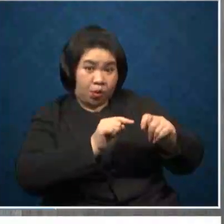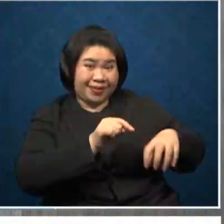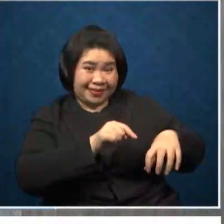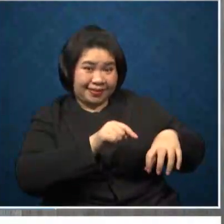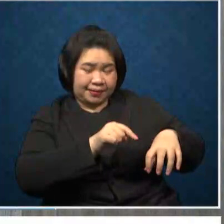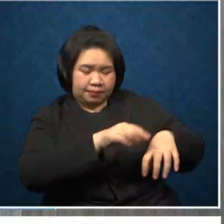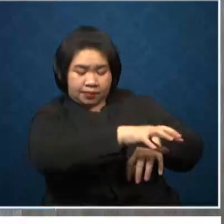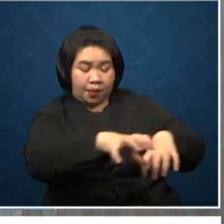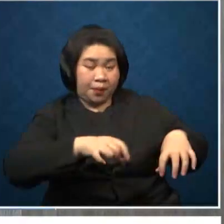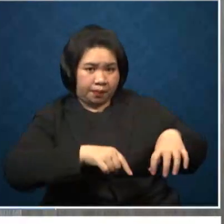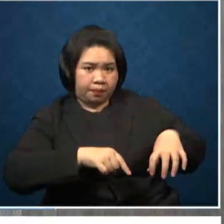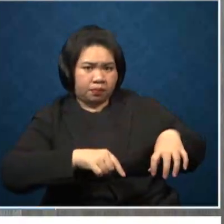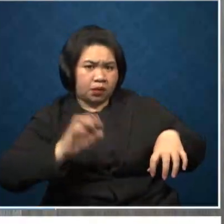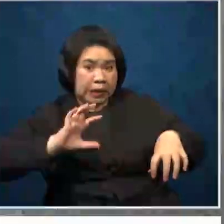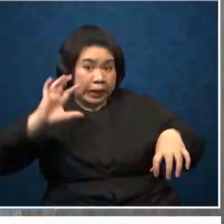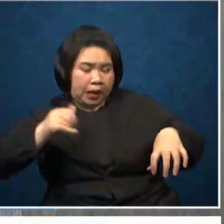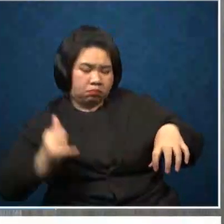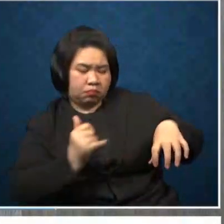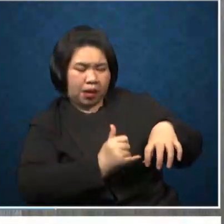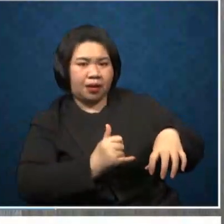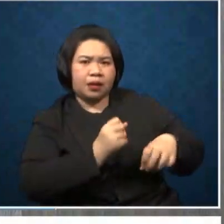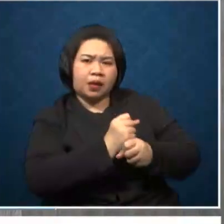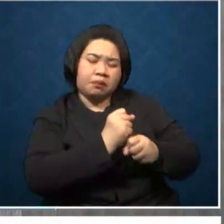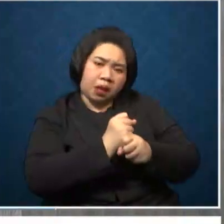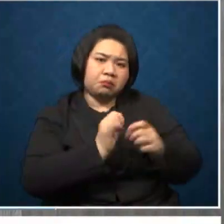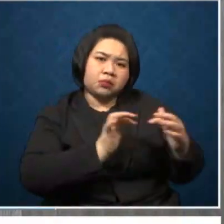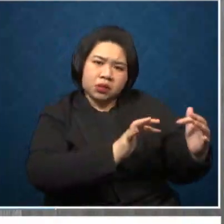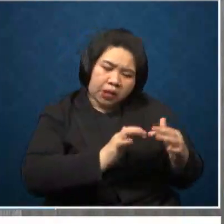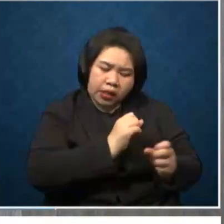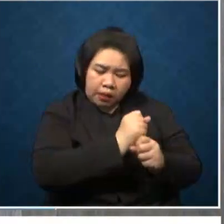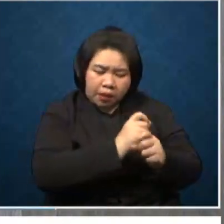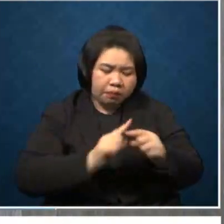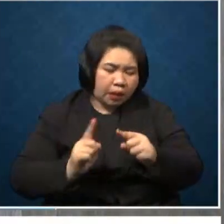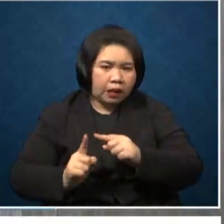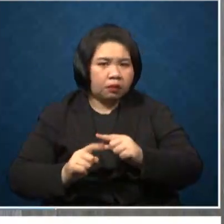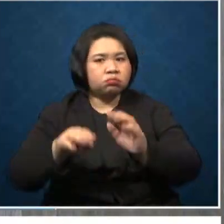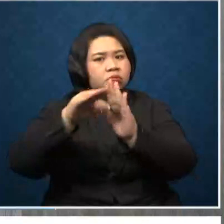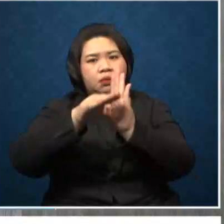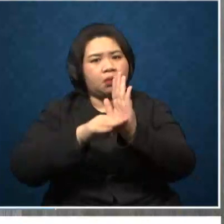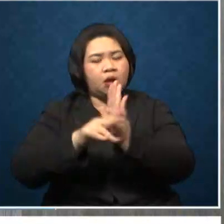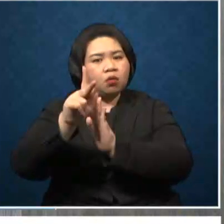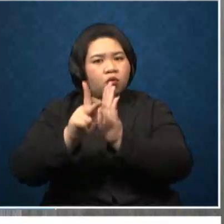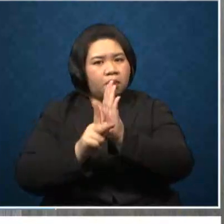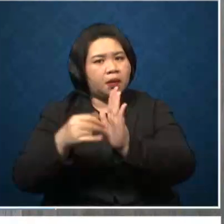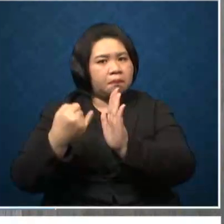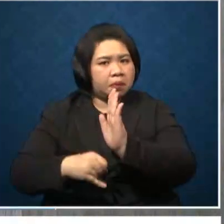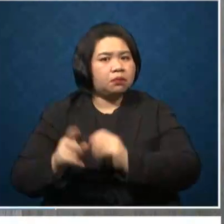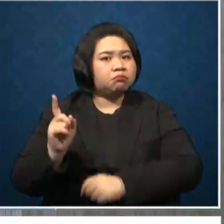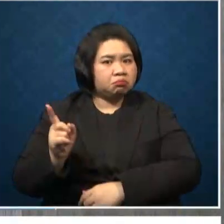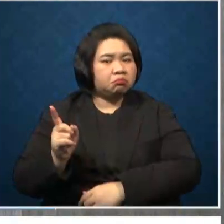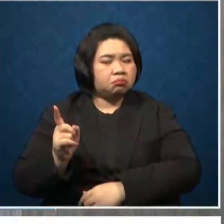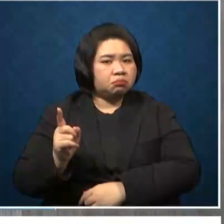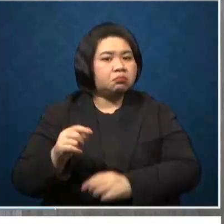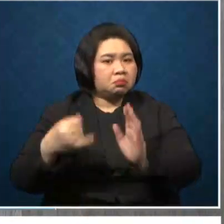วันนี้ต่างคนต่างเข้าไปโดยปฏิบัติไม่ถูกต้องตามกฎหมายพระราชบัญญัติระเบียบบริหารราชการ